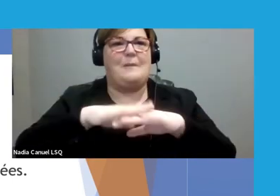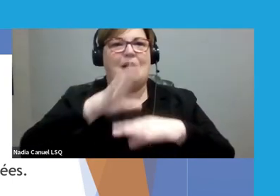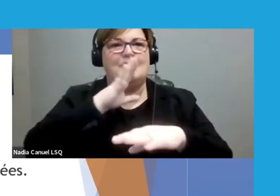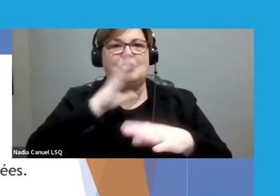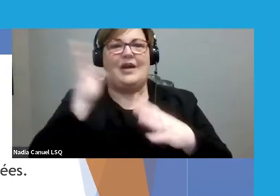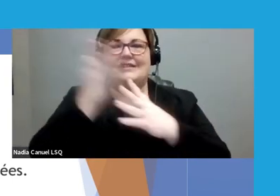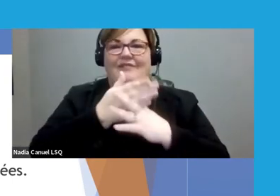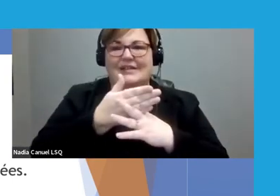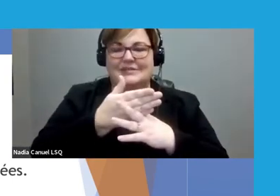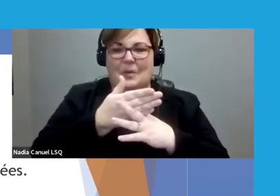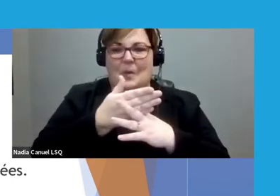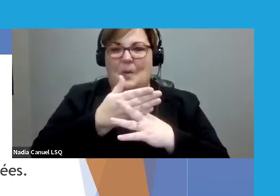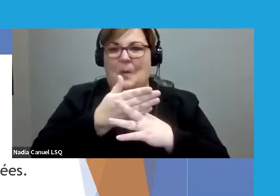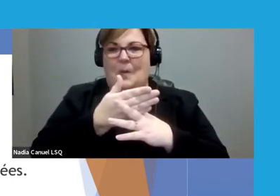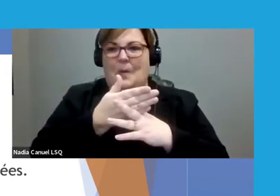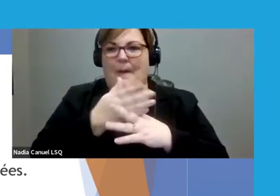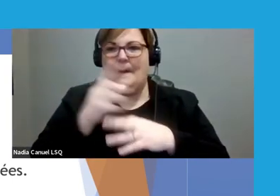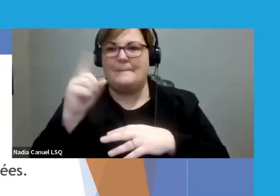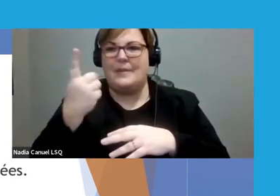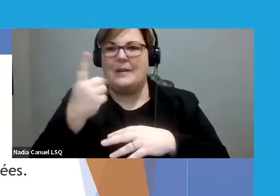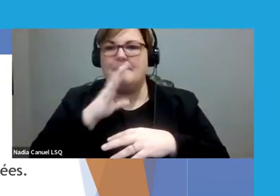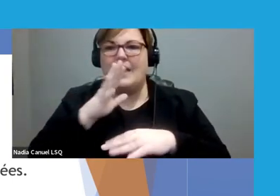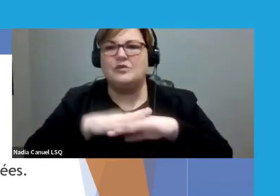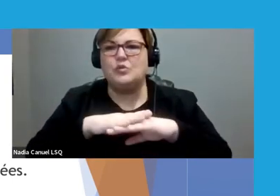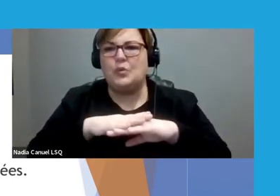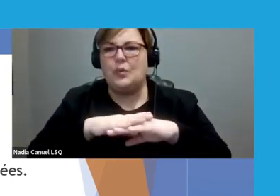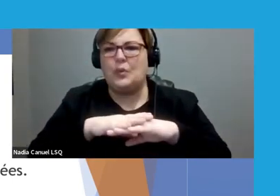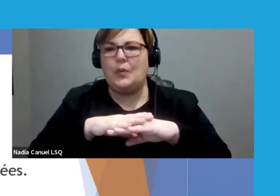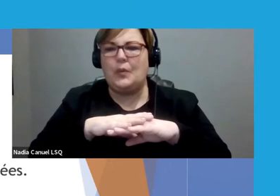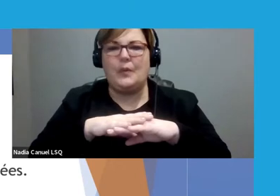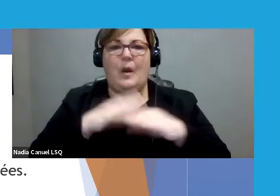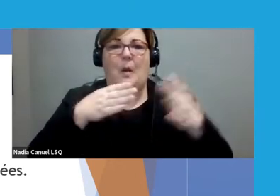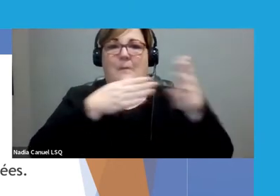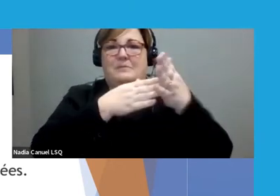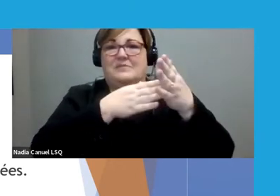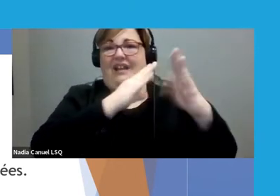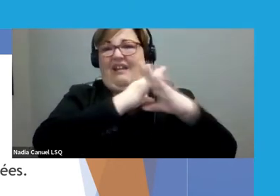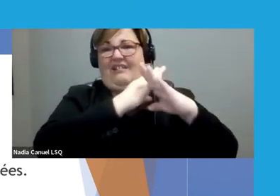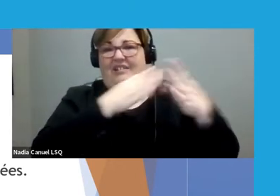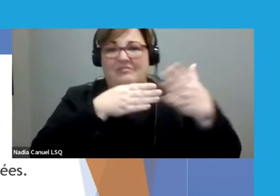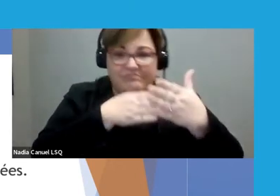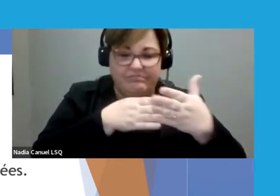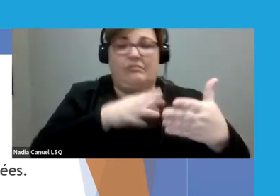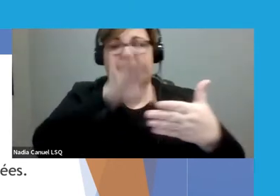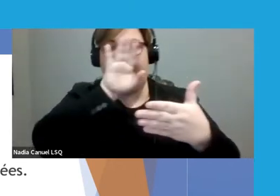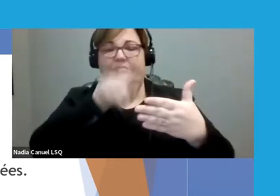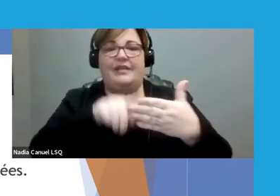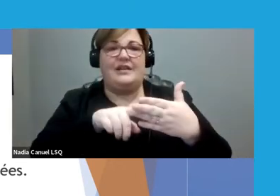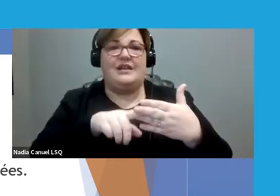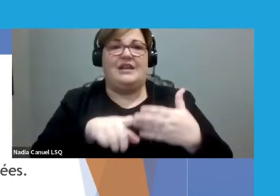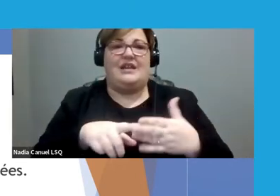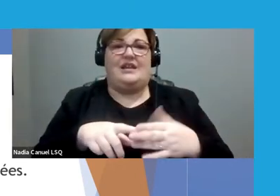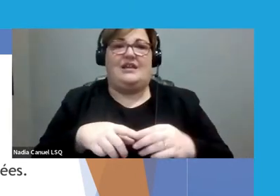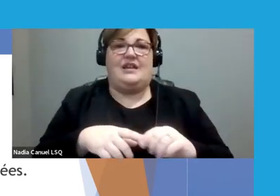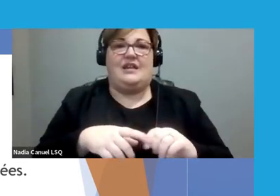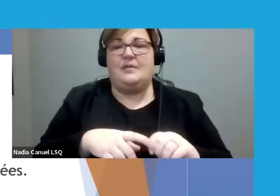interventions. En premier, parler un peu des obstacles parce que les agressions sexuelles